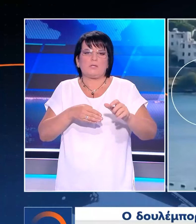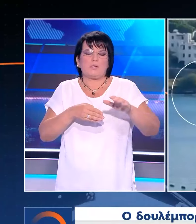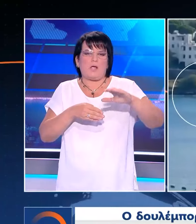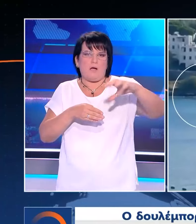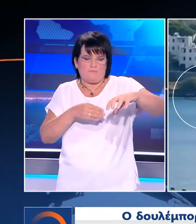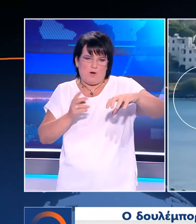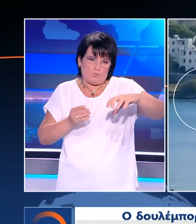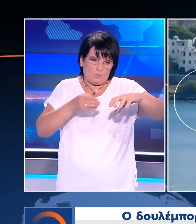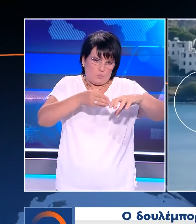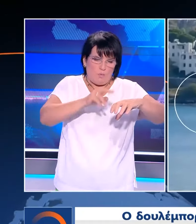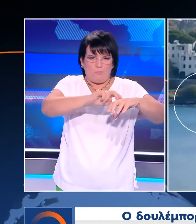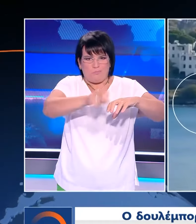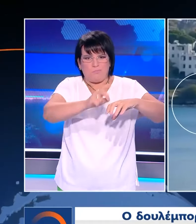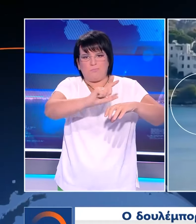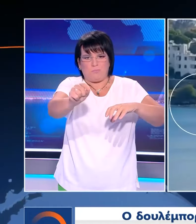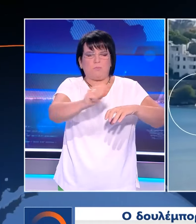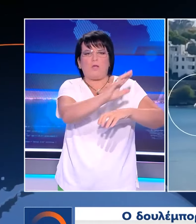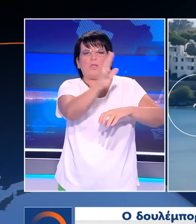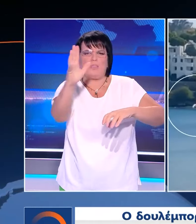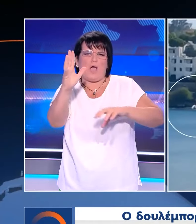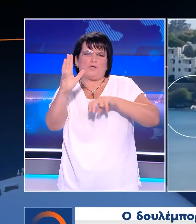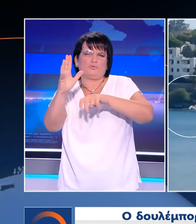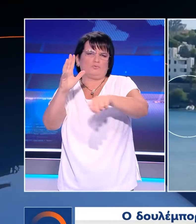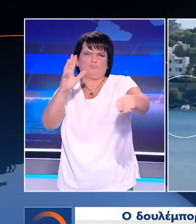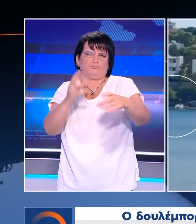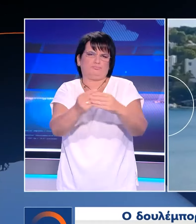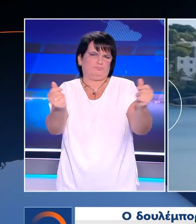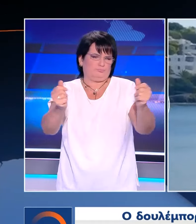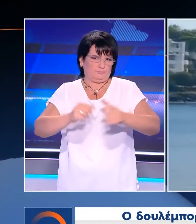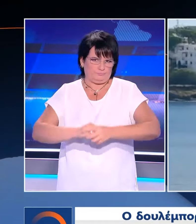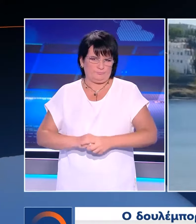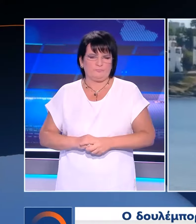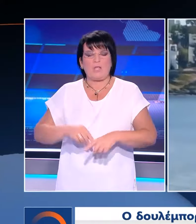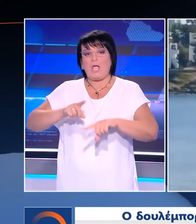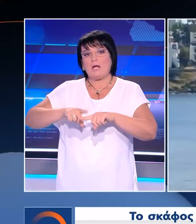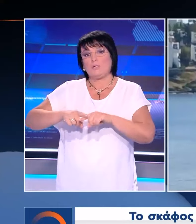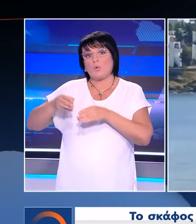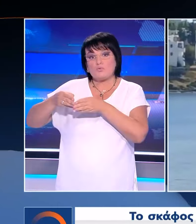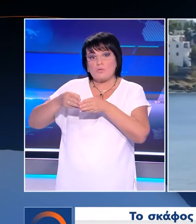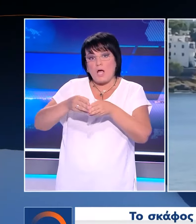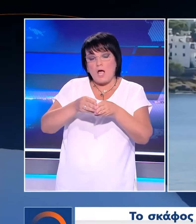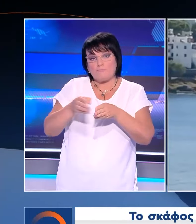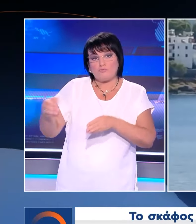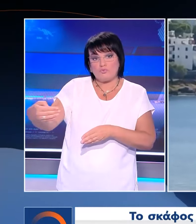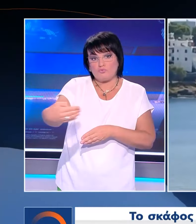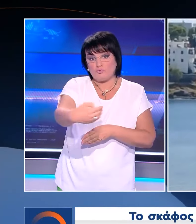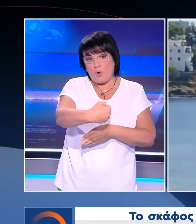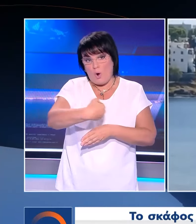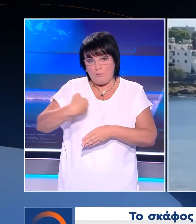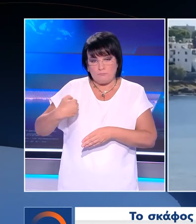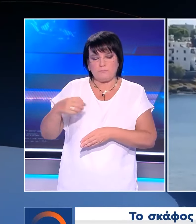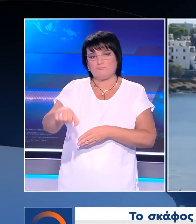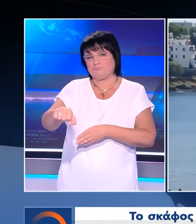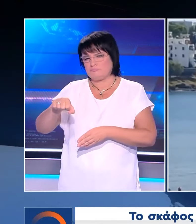κατεβαίνει από το σκάφος και τρέπεται σε φυγή στην δασική περιοχή το σκάφος του λιμενικού κάνει αναστροφή αναπτύσσει